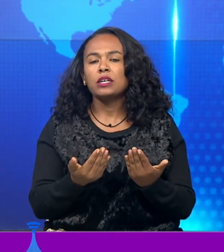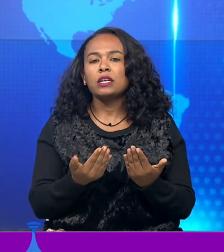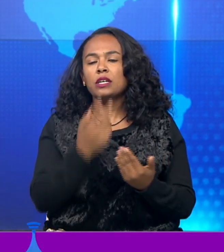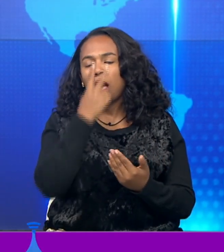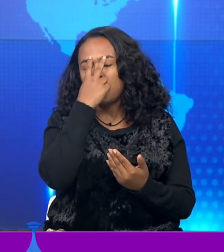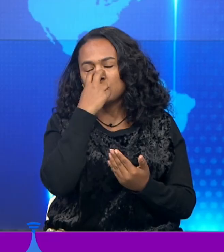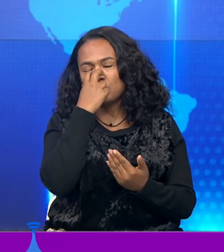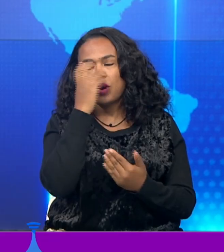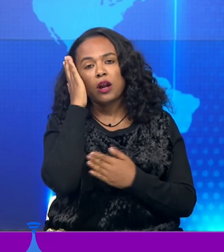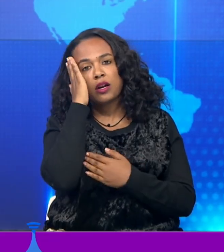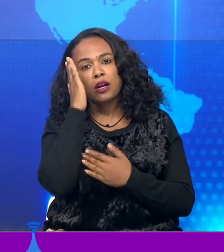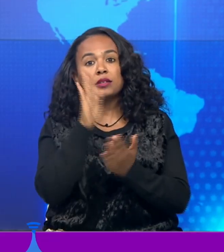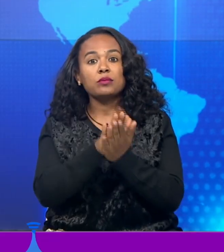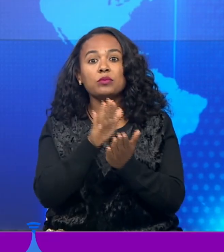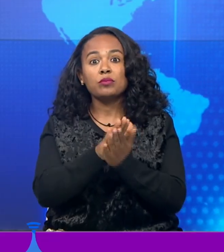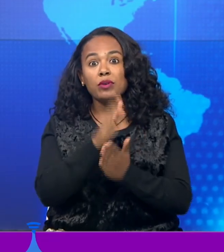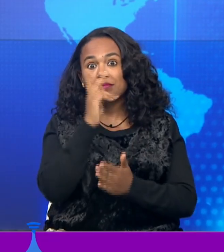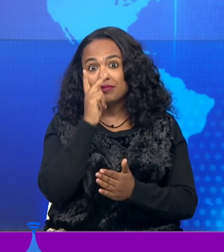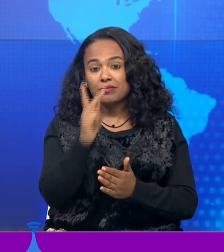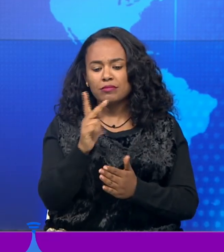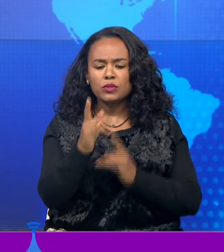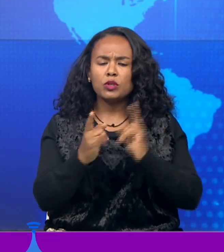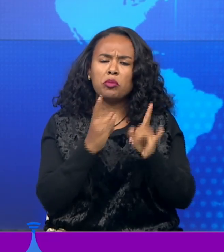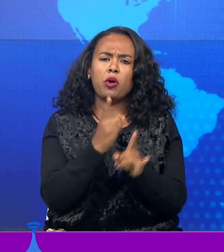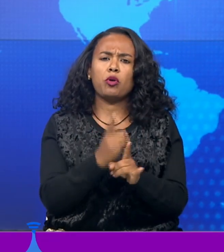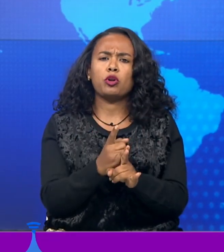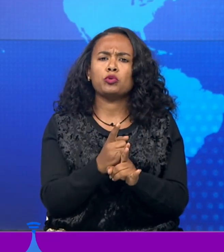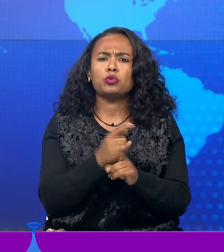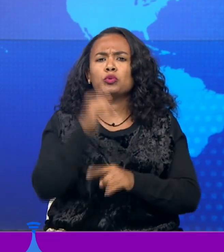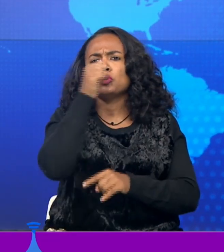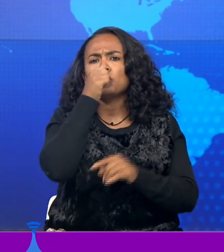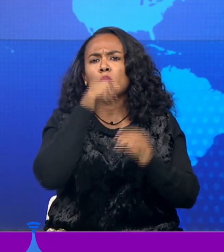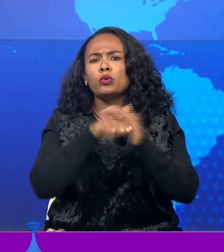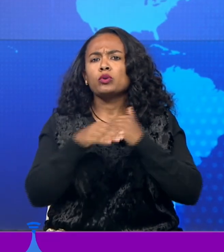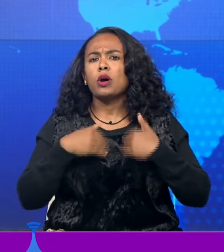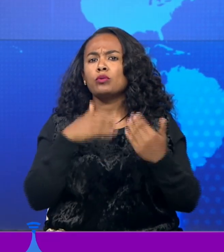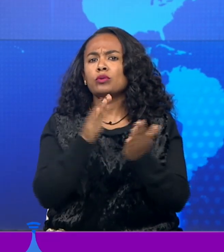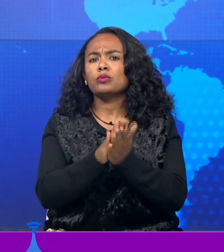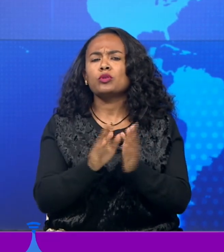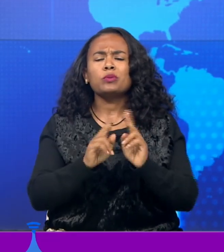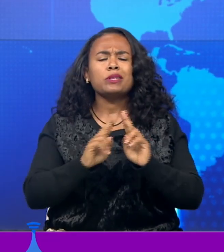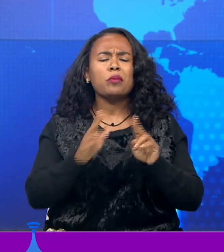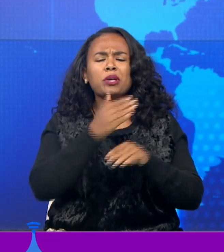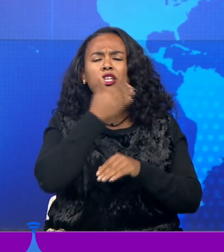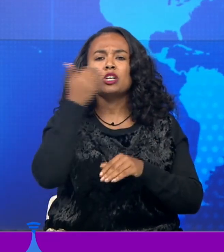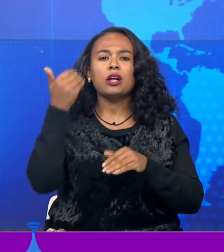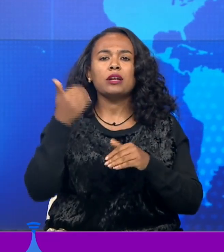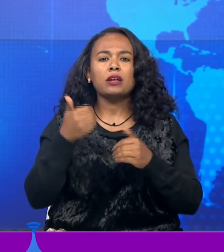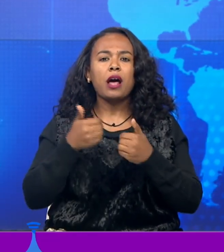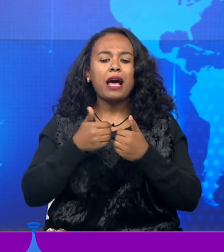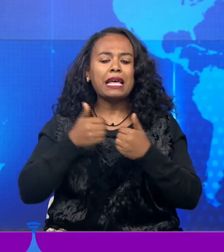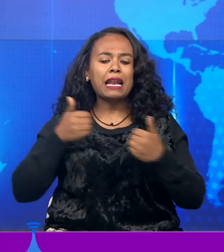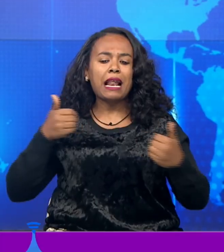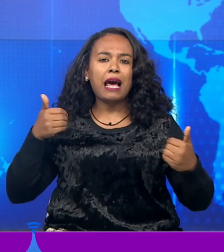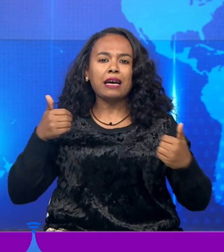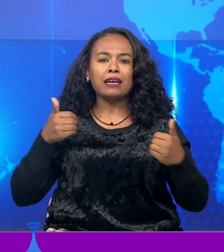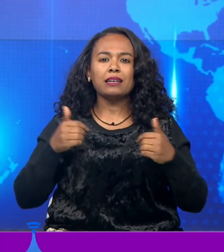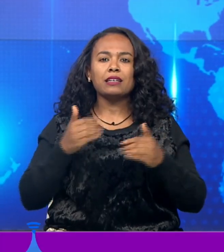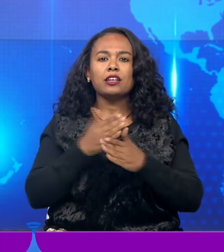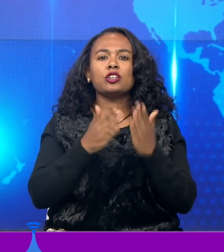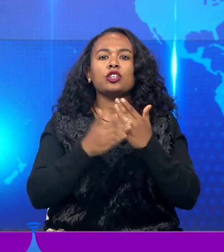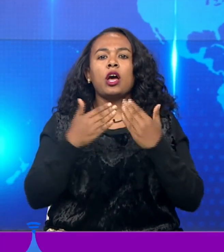የአይነ ስውራን አዳሪ ትምህርት ቤት ብታየው ዘመናዊነቱ ኢትዮጵያ ውስጥ ካሉ ትምህርት ቤቶች በጣም የተሻለና የራቀ ደረጃ ያለው ትምህርት ቤት